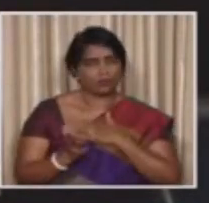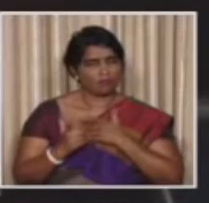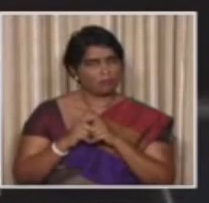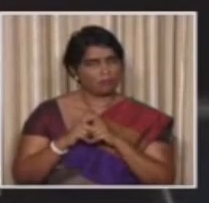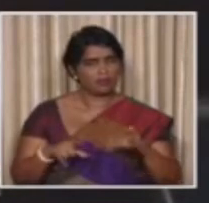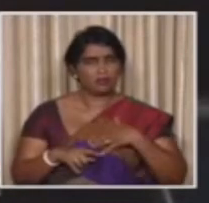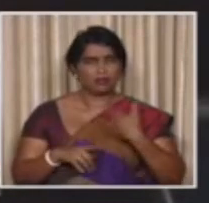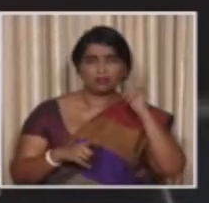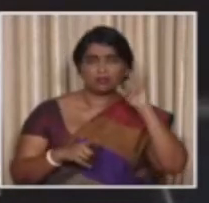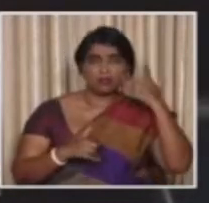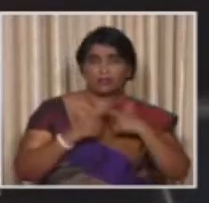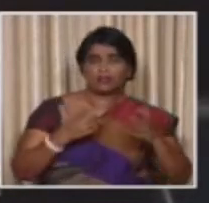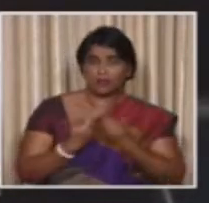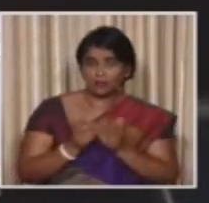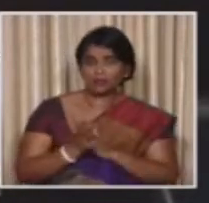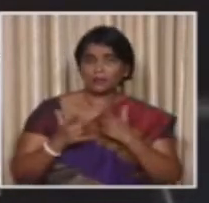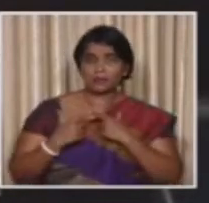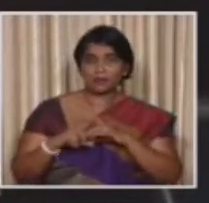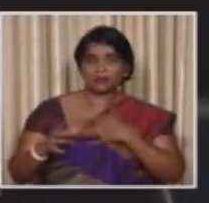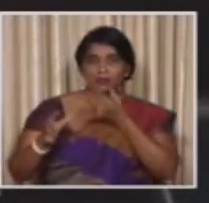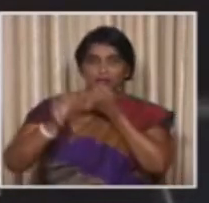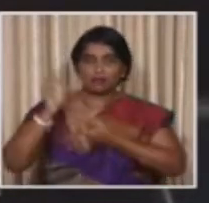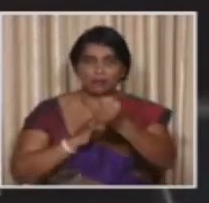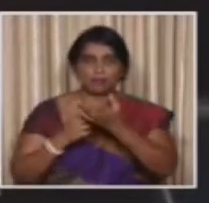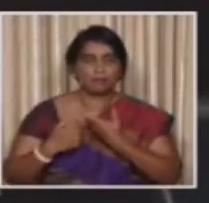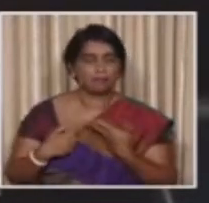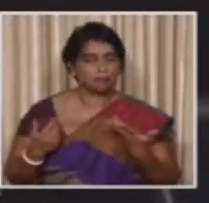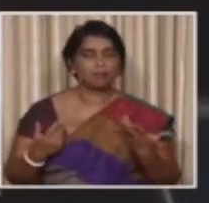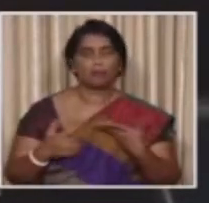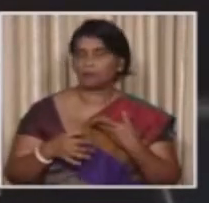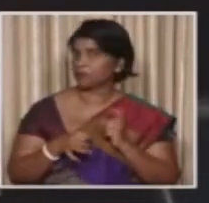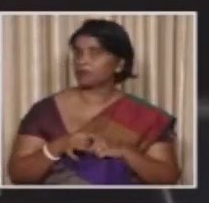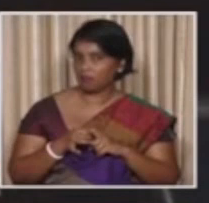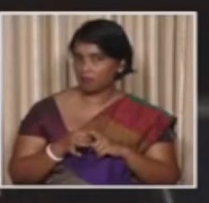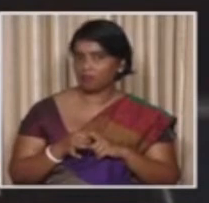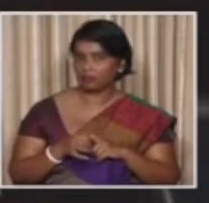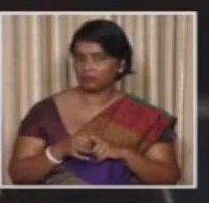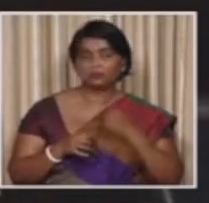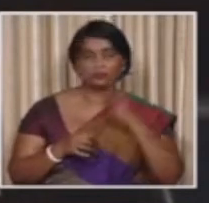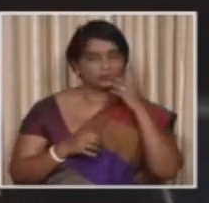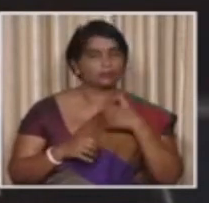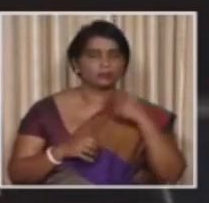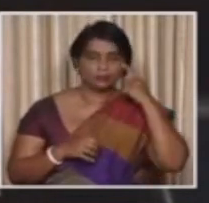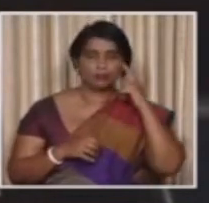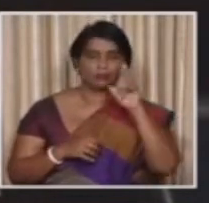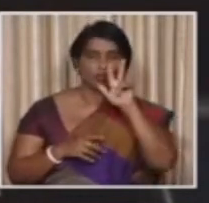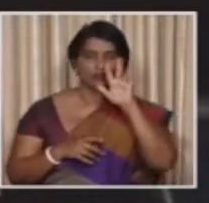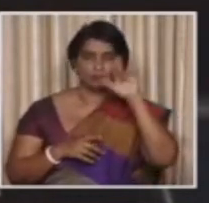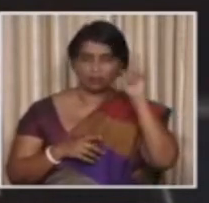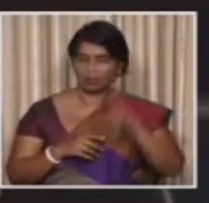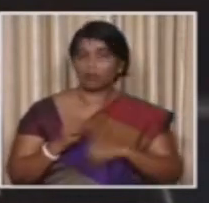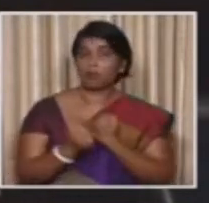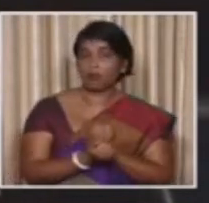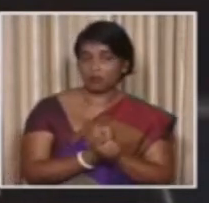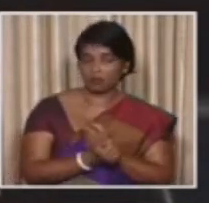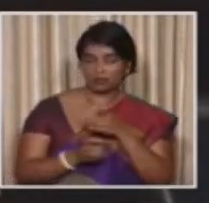තමන් නොදන්න භාෂාවක් නෙමෙයි. ගිල පැමිණිලක් කරන්න බැරි නම් ඒකේ ප්‍රශ්නයක්. ඒ නිසා මම හිතන විදිහට 85000ක් විතර වෙන පොලිස්